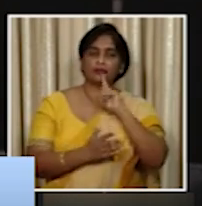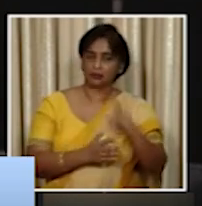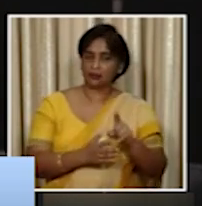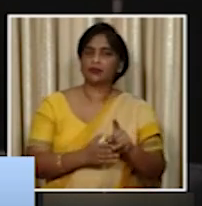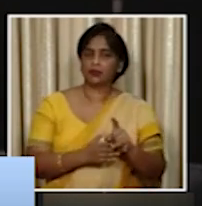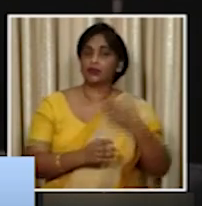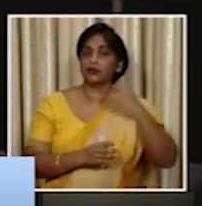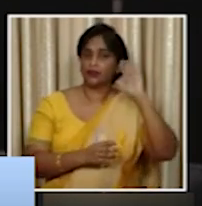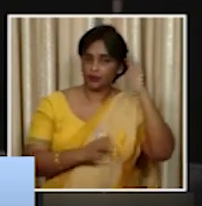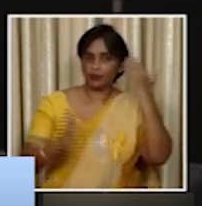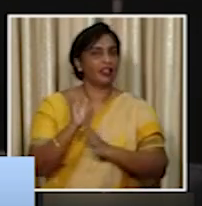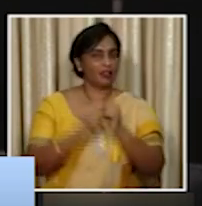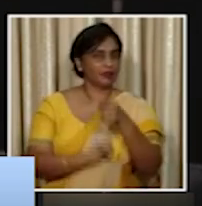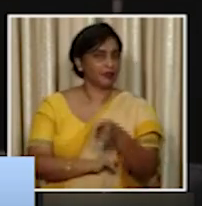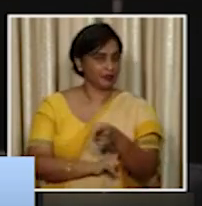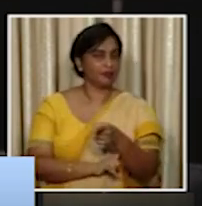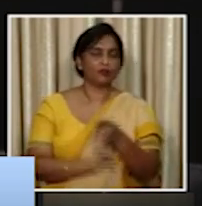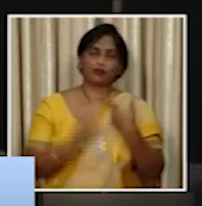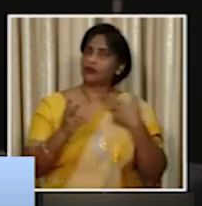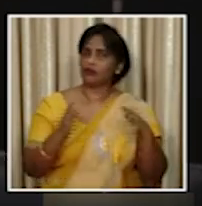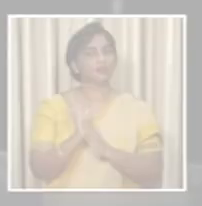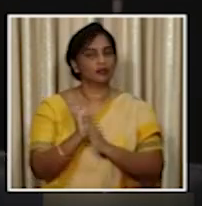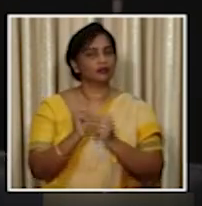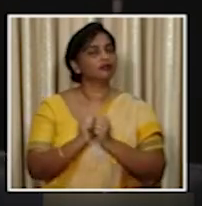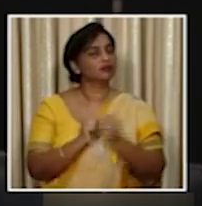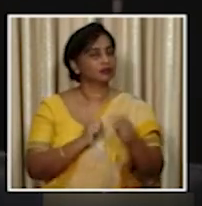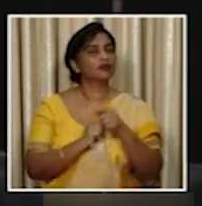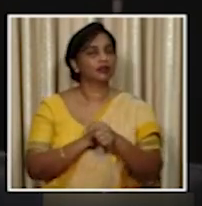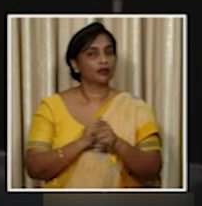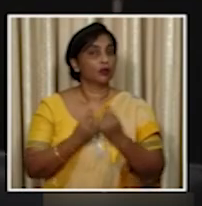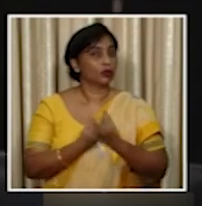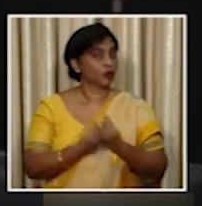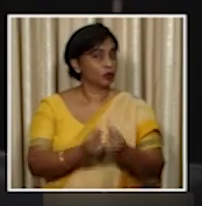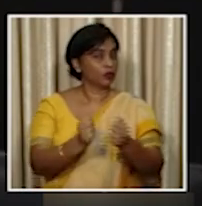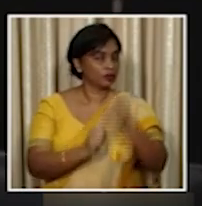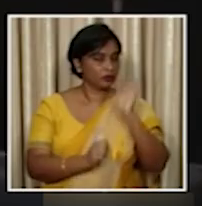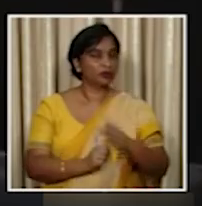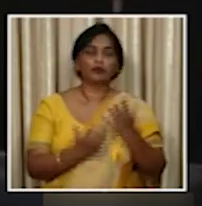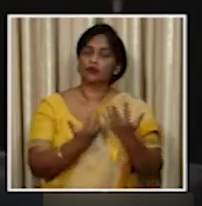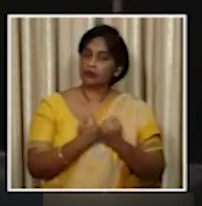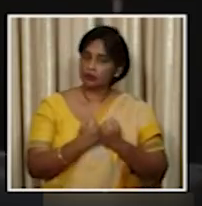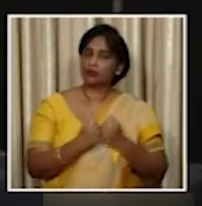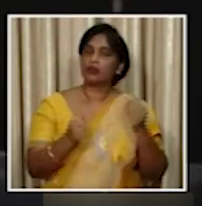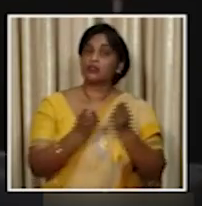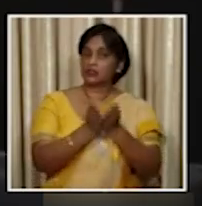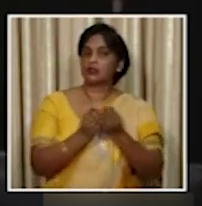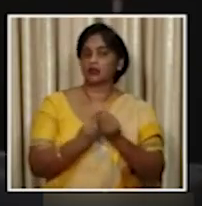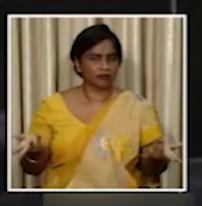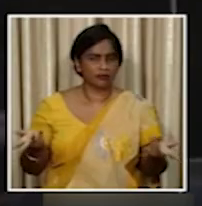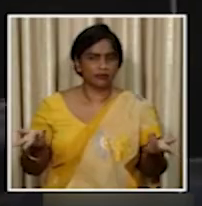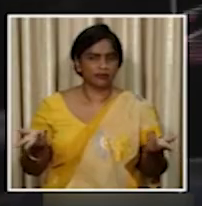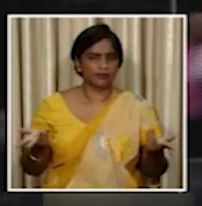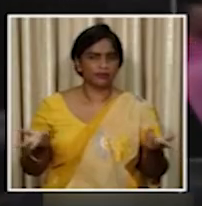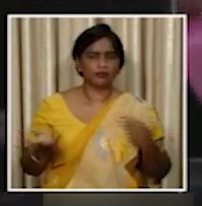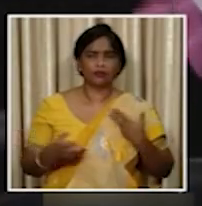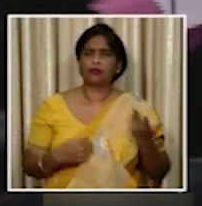අපි විශේෂයෙන් මේක සලකා බලමු. අපේ කවුරු පාලනේ හිටියත් කාර්යක්ෂමව කරගෙන යාම සඳහා අවශ්‍ය සම්පත්තික ලබා දෙන්න ඕනේ.